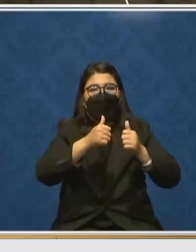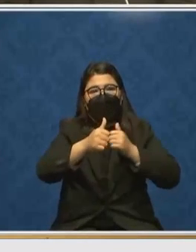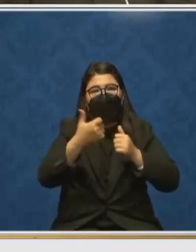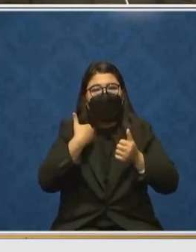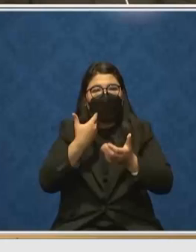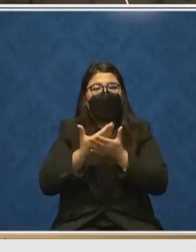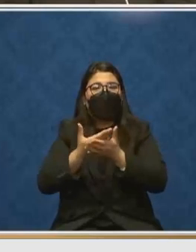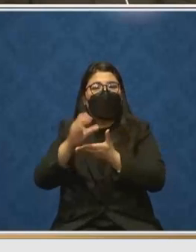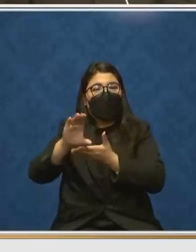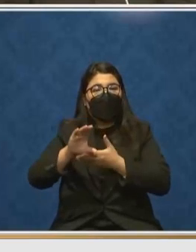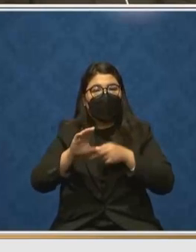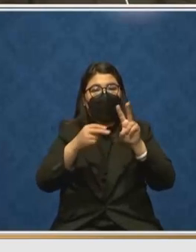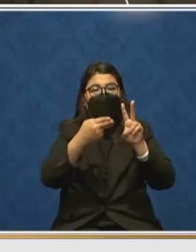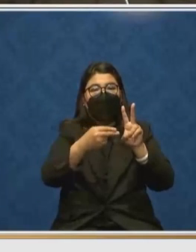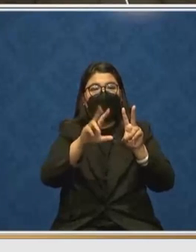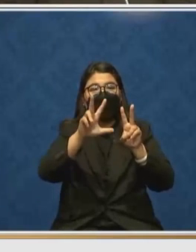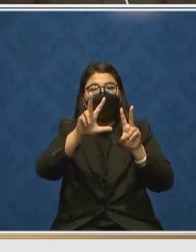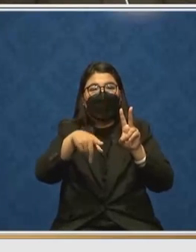ณทั้งสิ้น